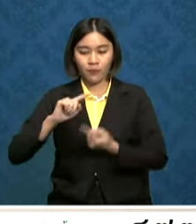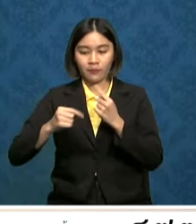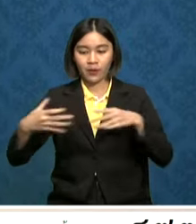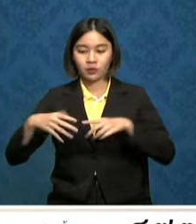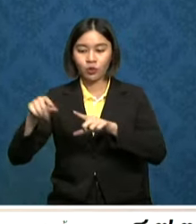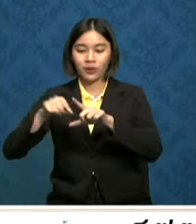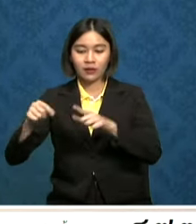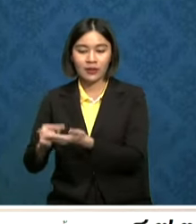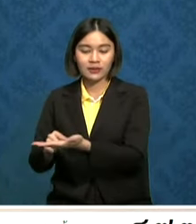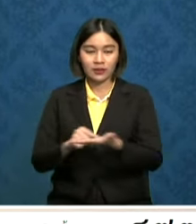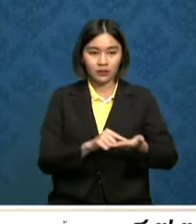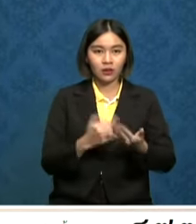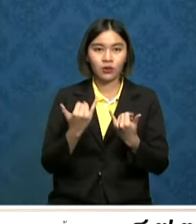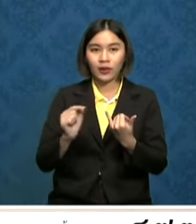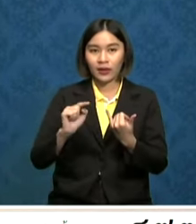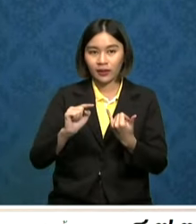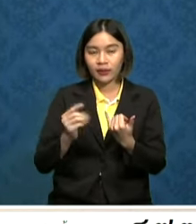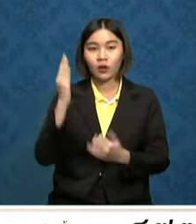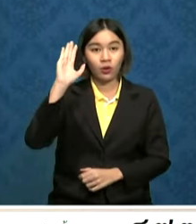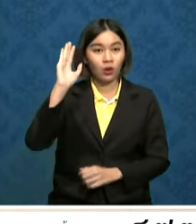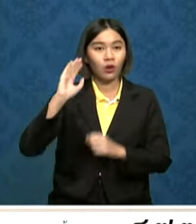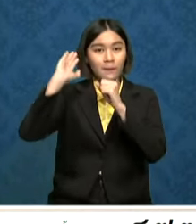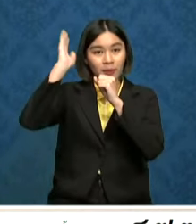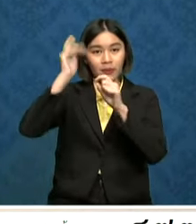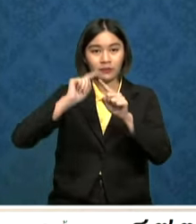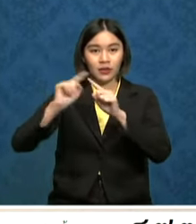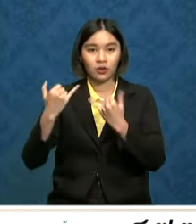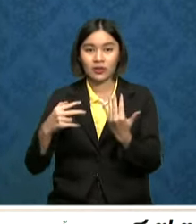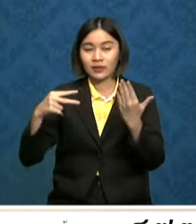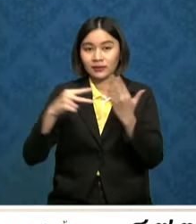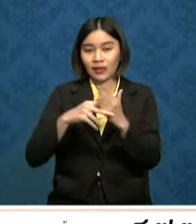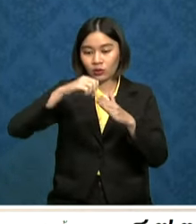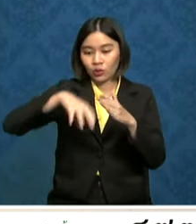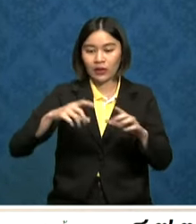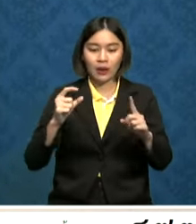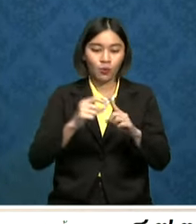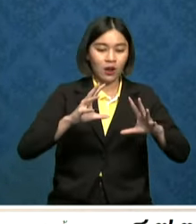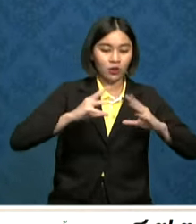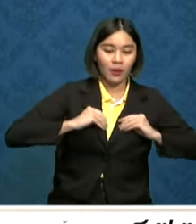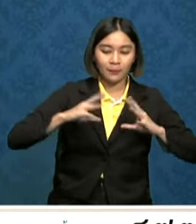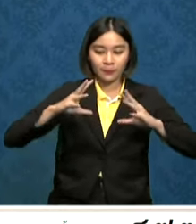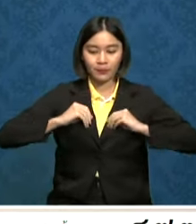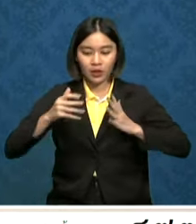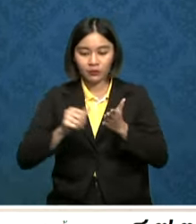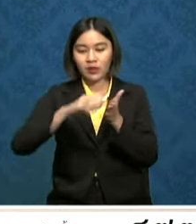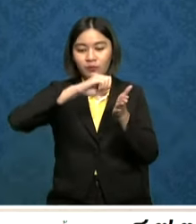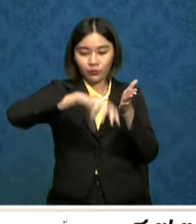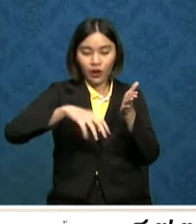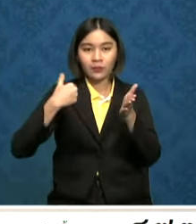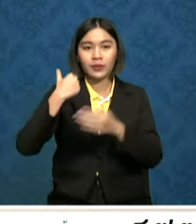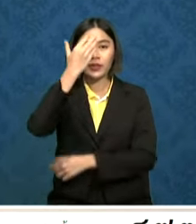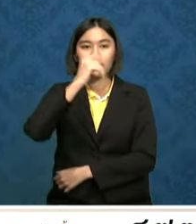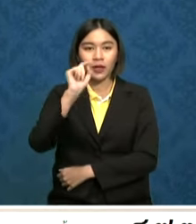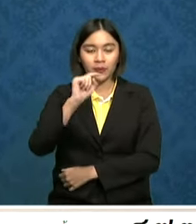ไกลได้เสนอเข้ามาแล้ววันนี้ผมได้สงวนความเห็นไว้นั้นเราได้พยายามตัดคำว่าเห็นชอบหรือไม่เห็นชอบออกไปจากตัวกฎหมายนะเพื่อทำ